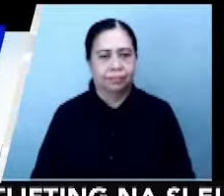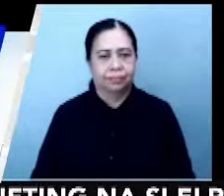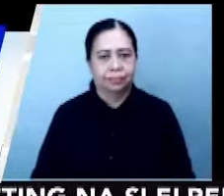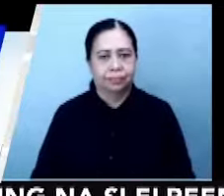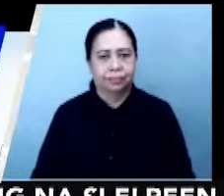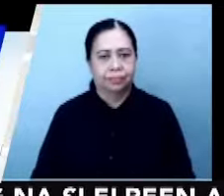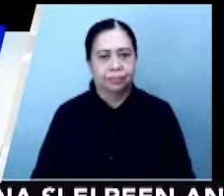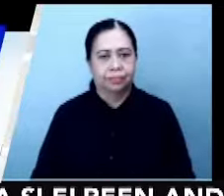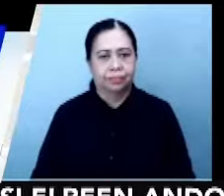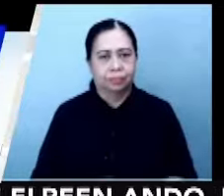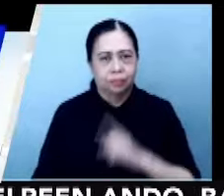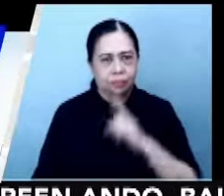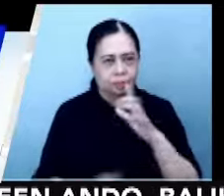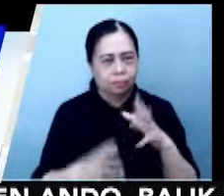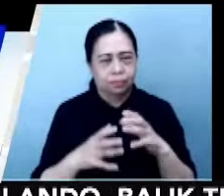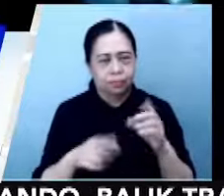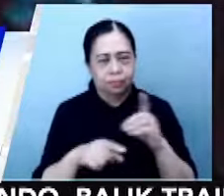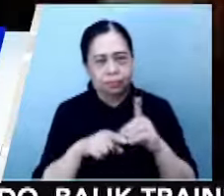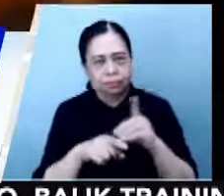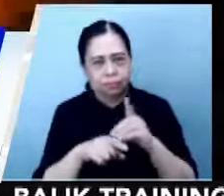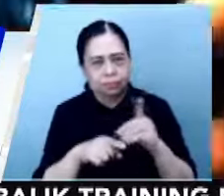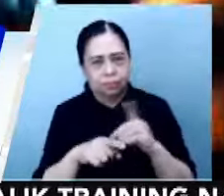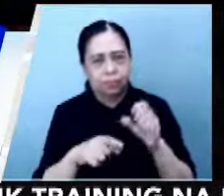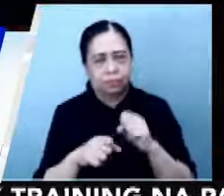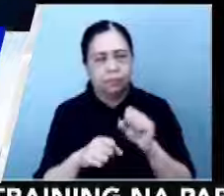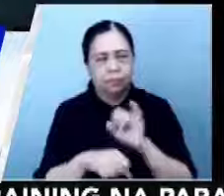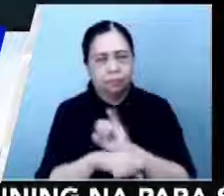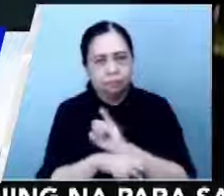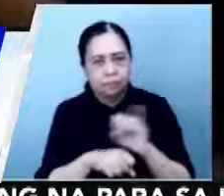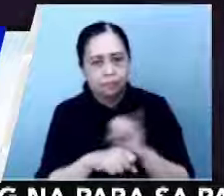matinding disiplina at pagpupursigi.